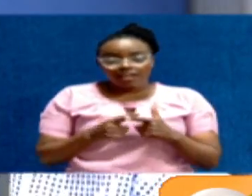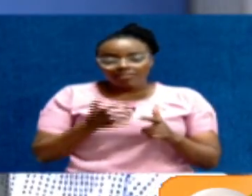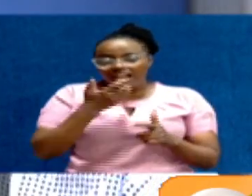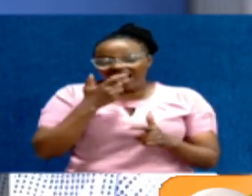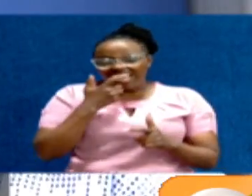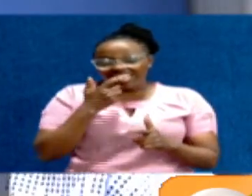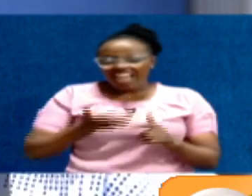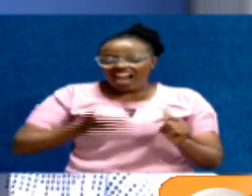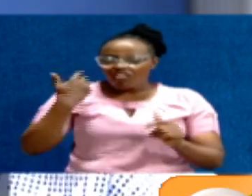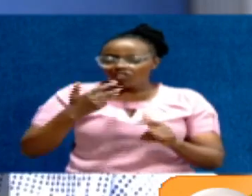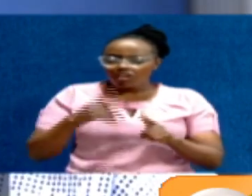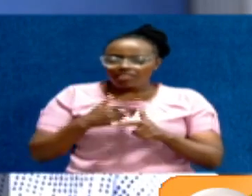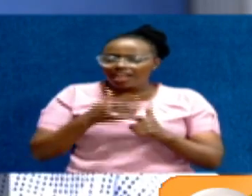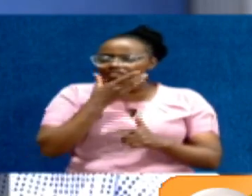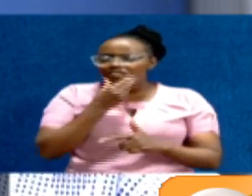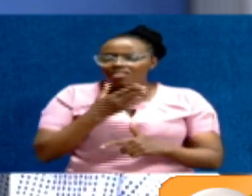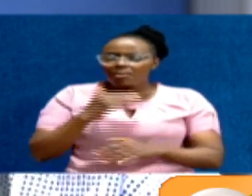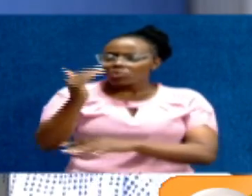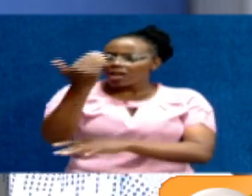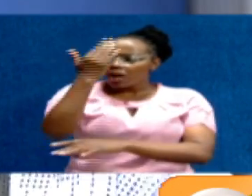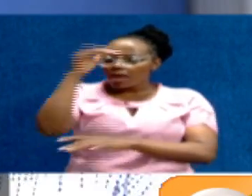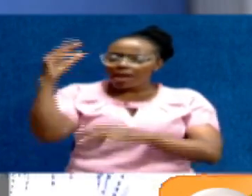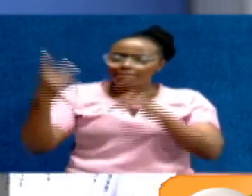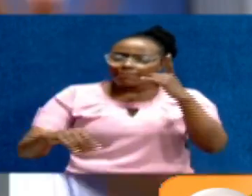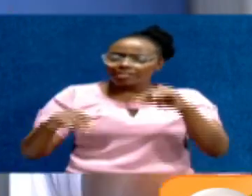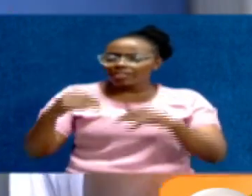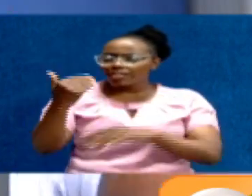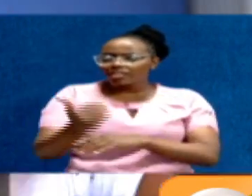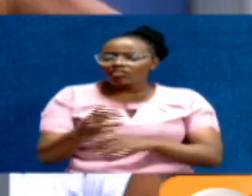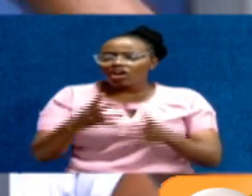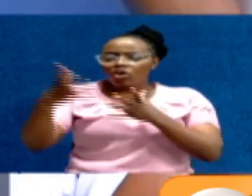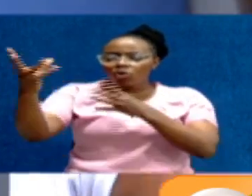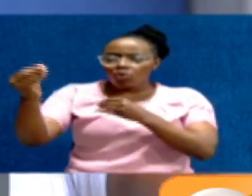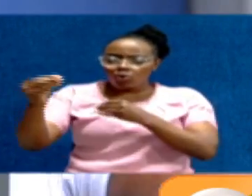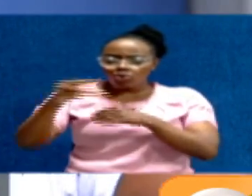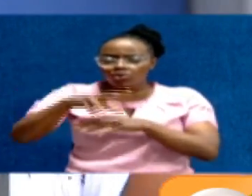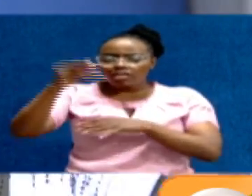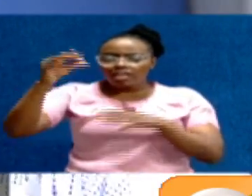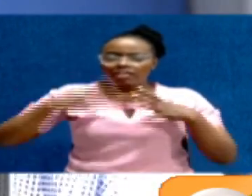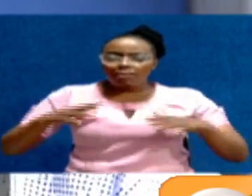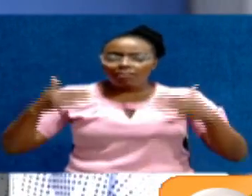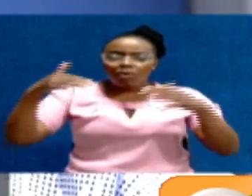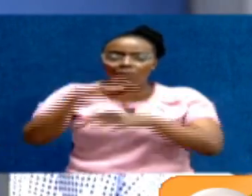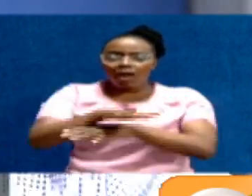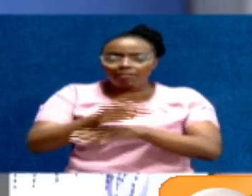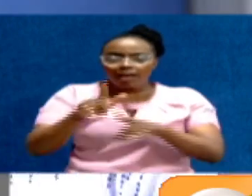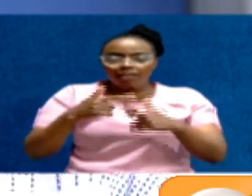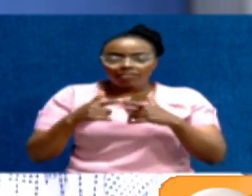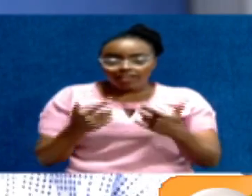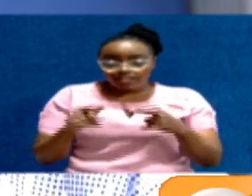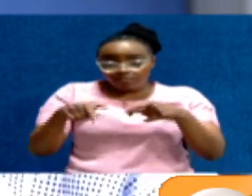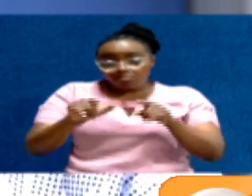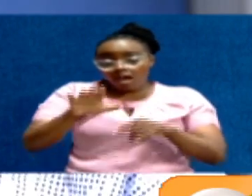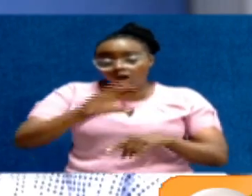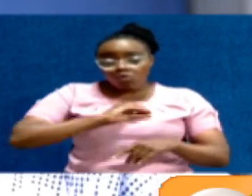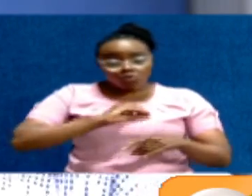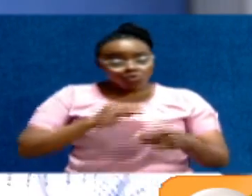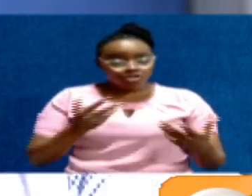Nikamwambia sasa babangu akiniambia kwa nini unachapa mtoto? Nikamwambia aende akachukua wale tumezika huko, nilikuwa nimeolewa au ndio